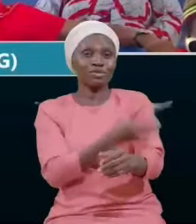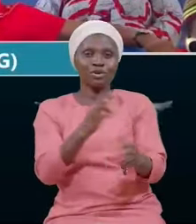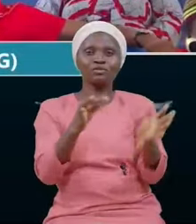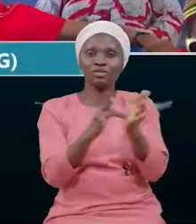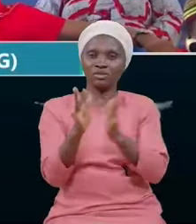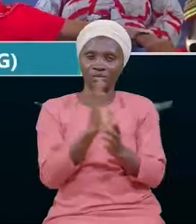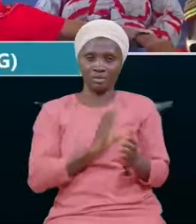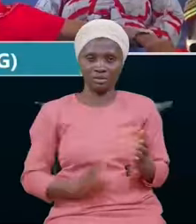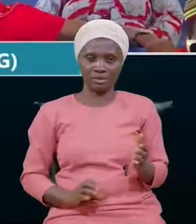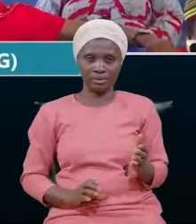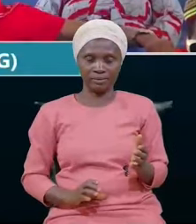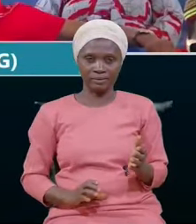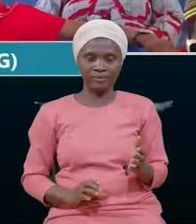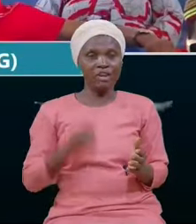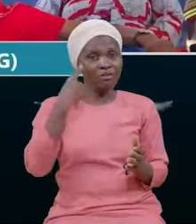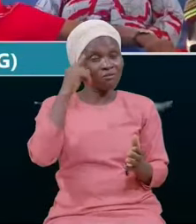soit